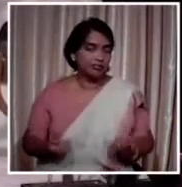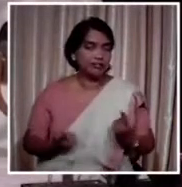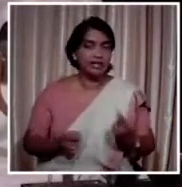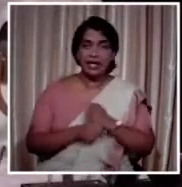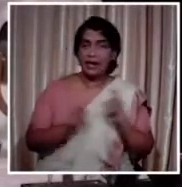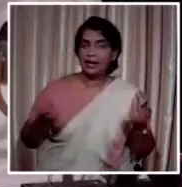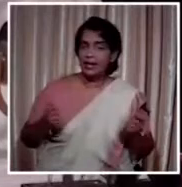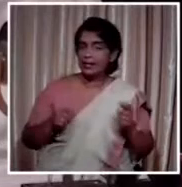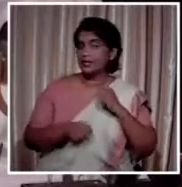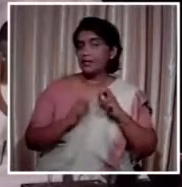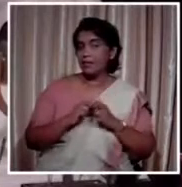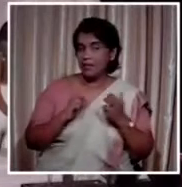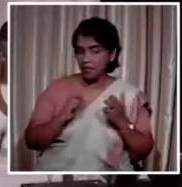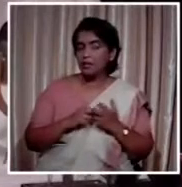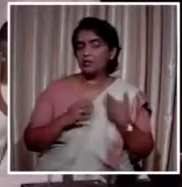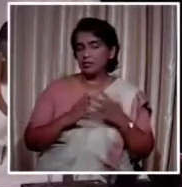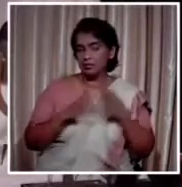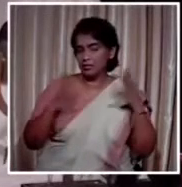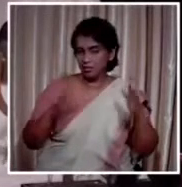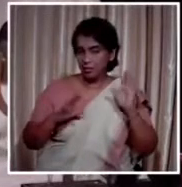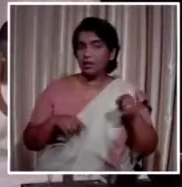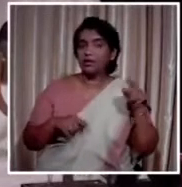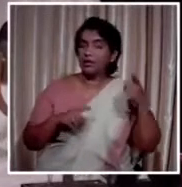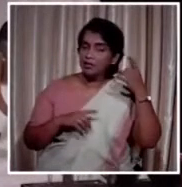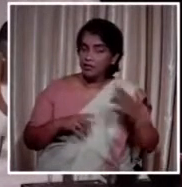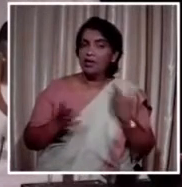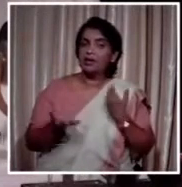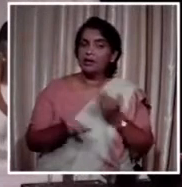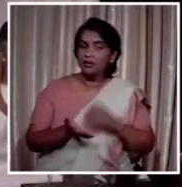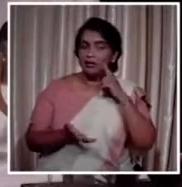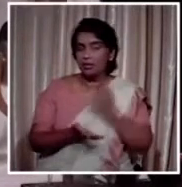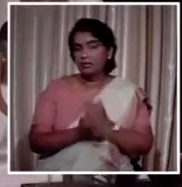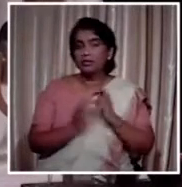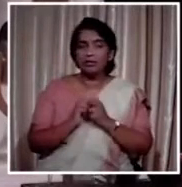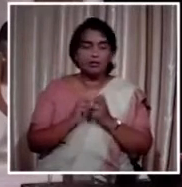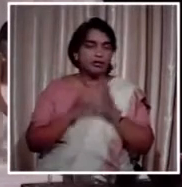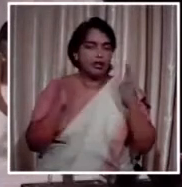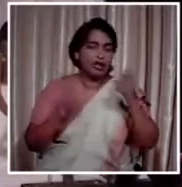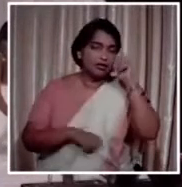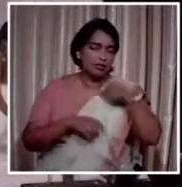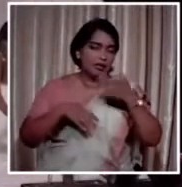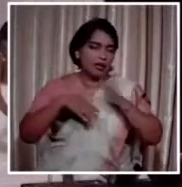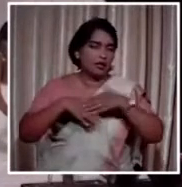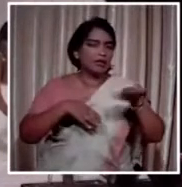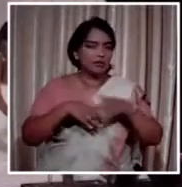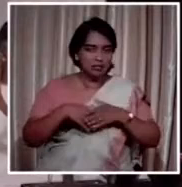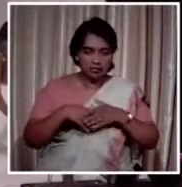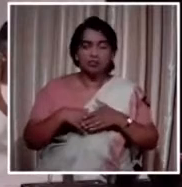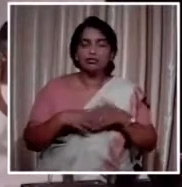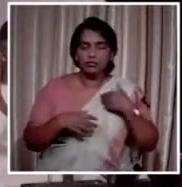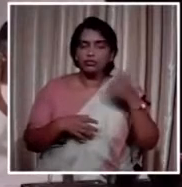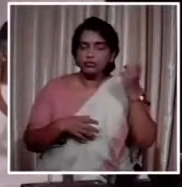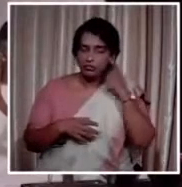ஆதரவை எங்கள் நட்பு நாடுகள் எமக்கு வழங்கித்தான் வருகின்றன. நிதியமைச்சர், நிதியமைச்சின் செயலாளர், மத்திய வங்கியின் ஆளுநர்